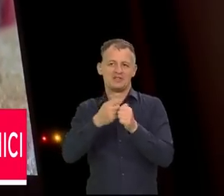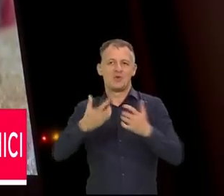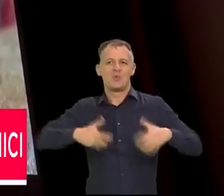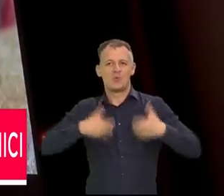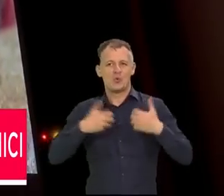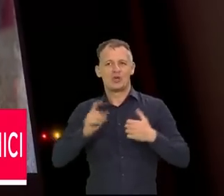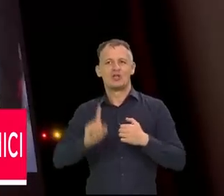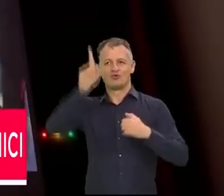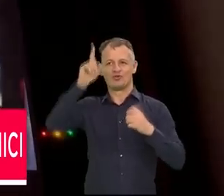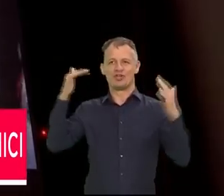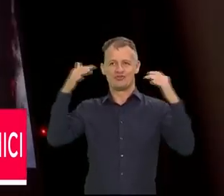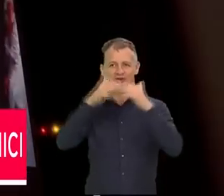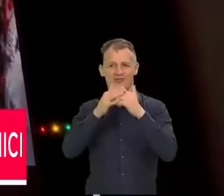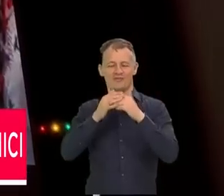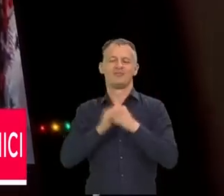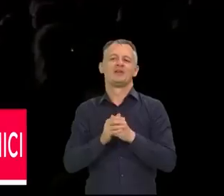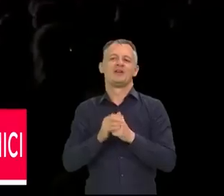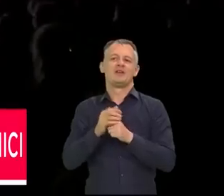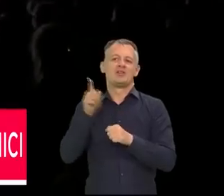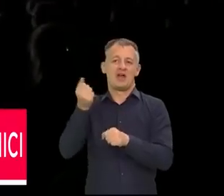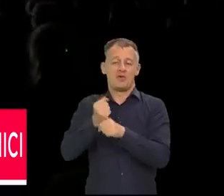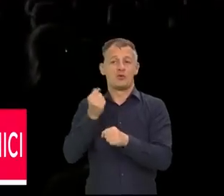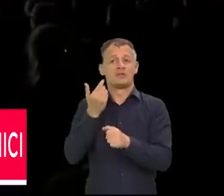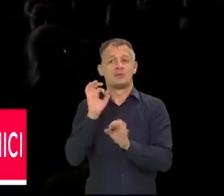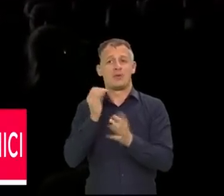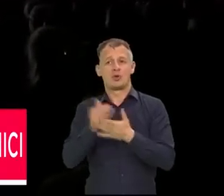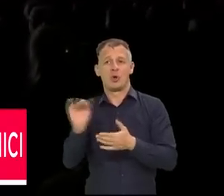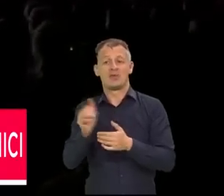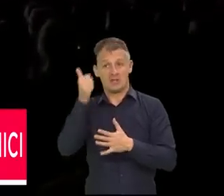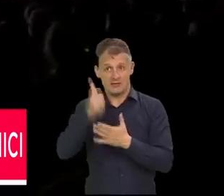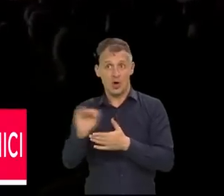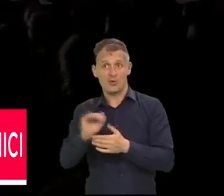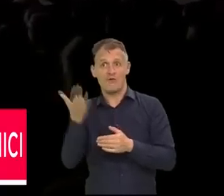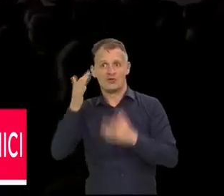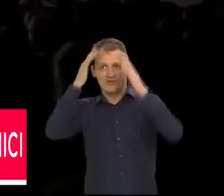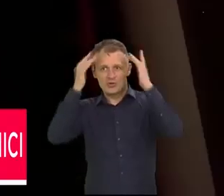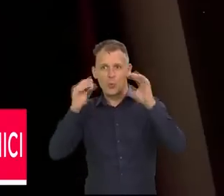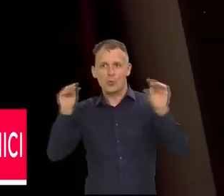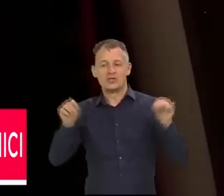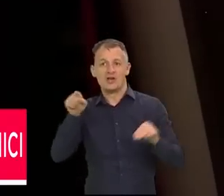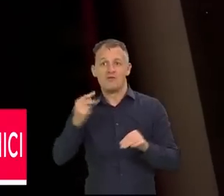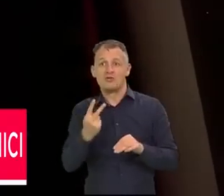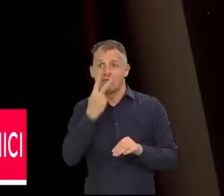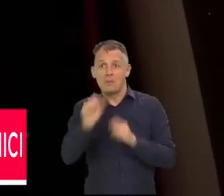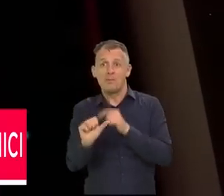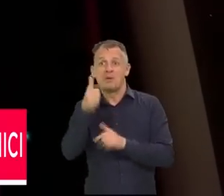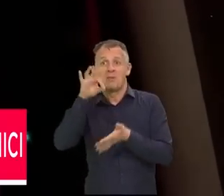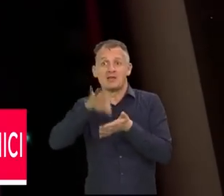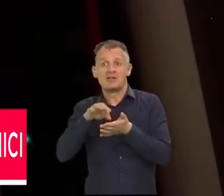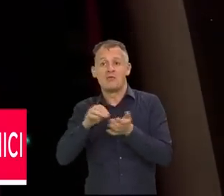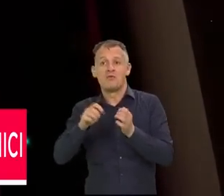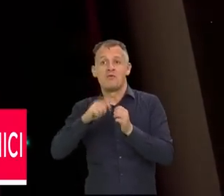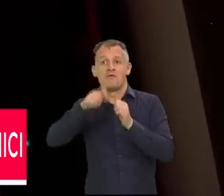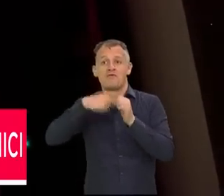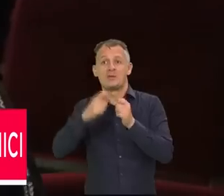fost filmele pentru copii. Și, într-adevăr, copiii au fost fericiți, mai ales că mulți dintre ei au vizionat pentru prima dată un film într-o sală